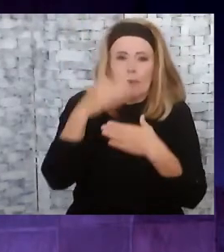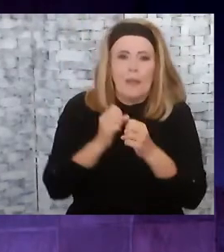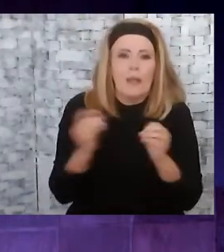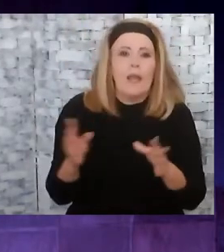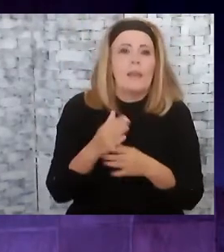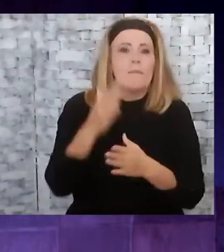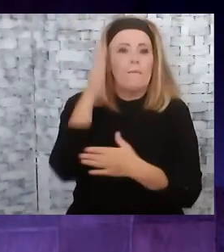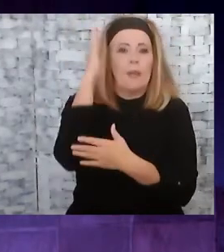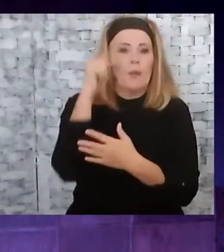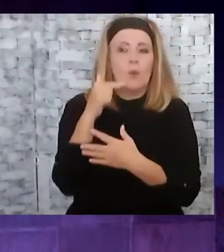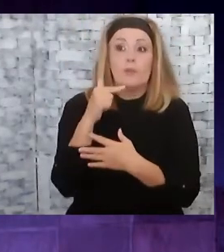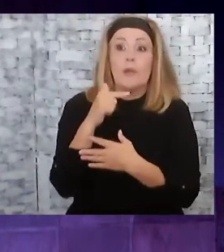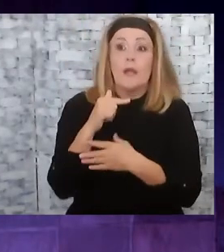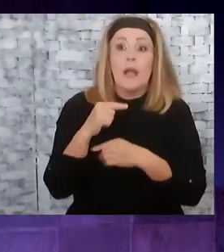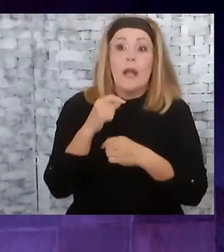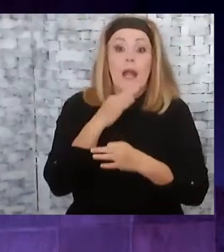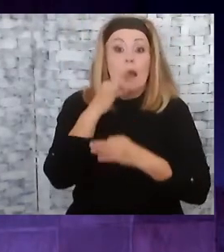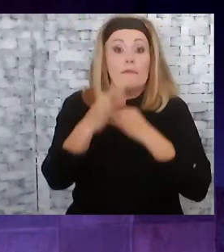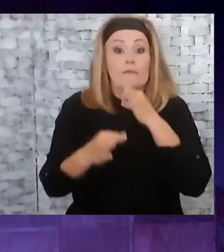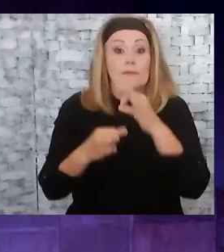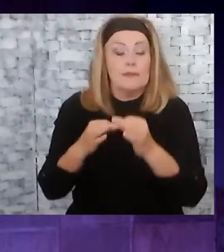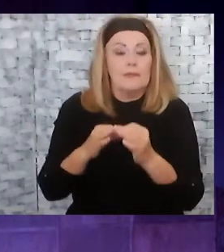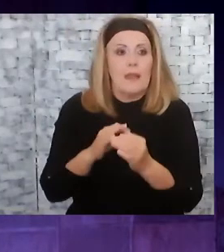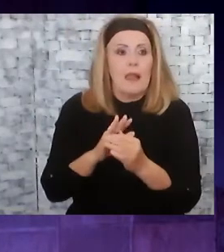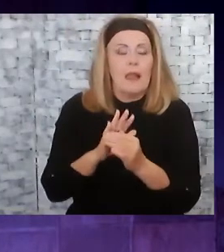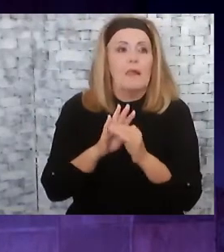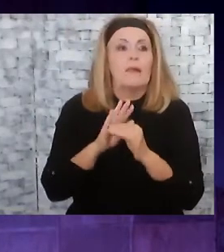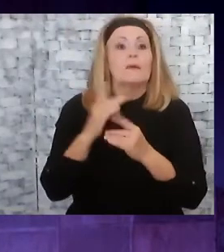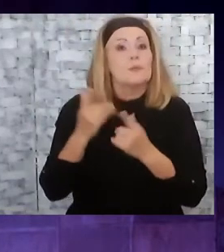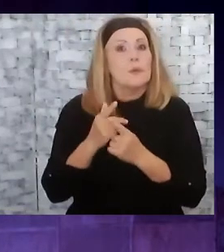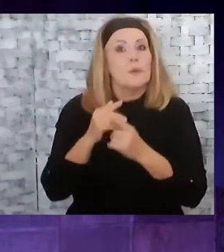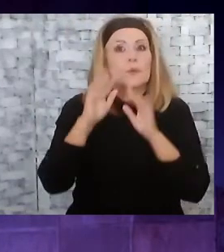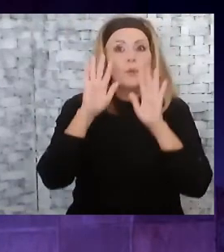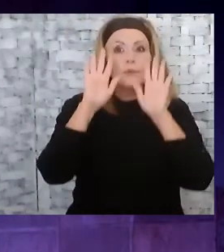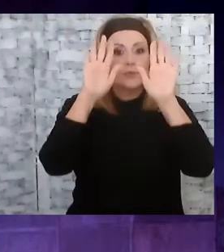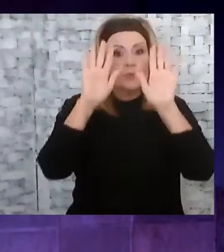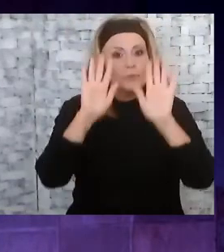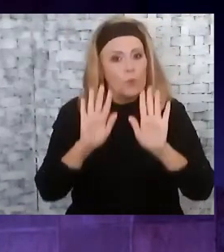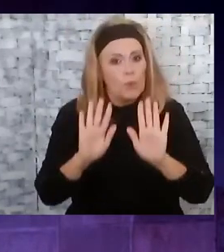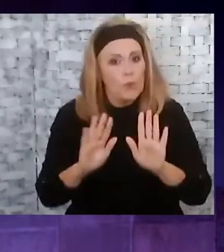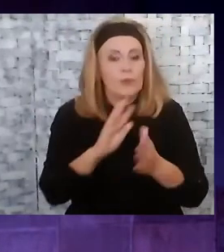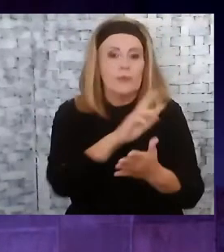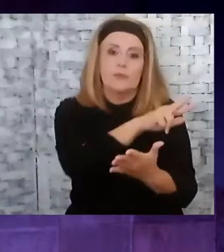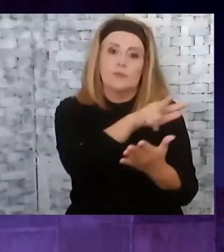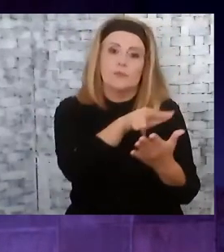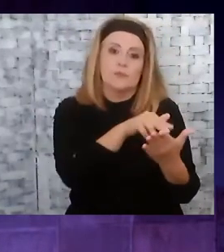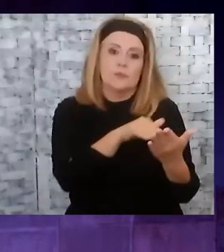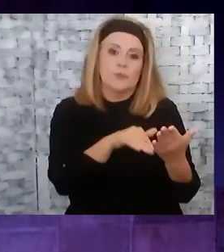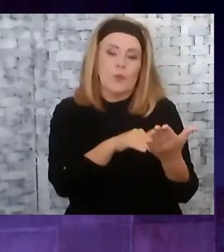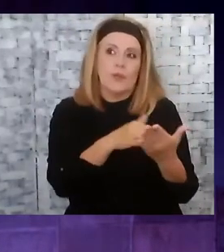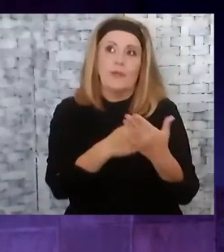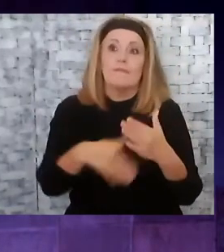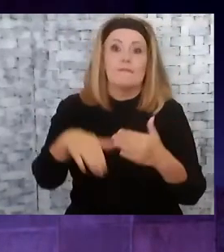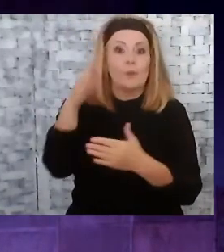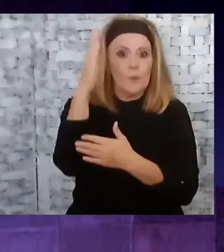van God op so 'n manier vertel, dat ek en jy sal besef, hierdie groot drama het individuele,